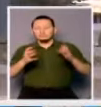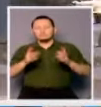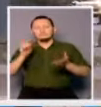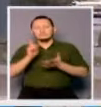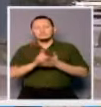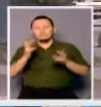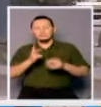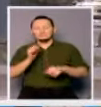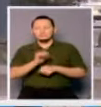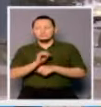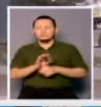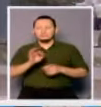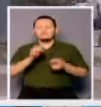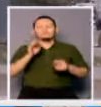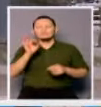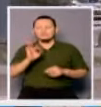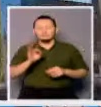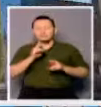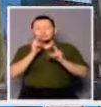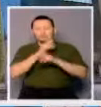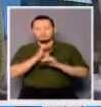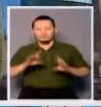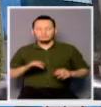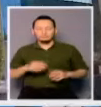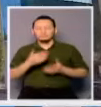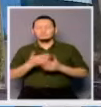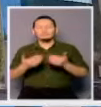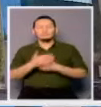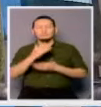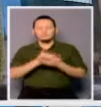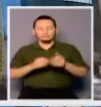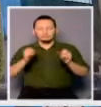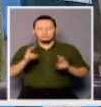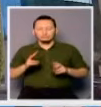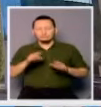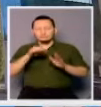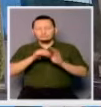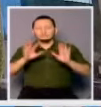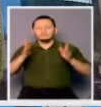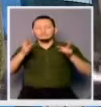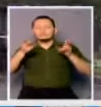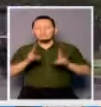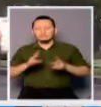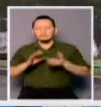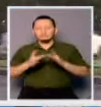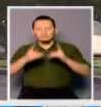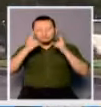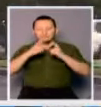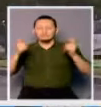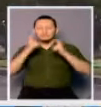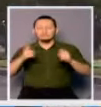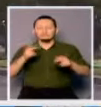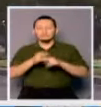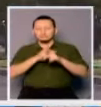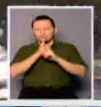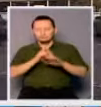түрде бұғатталады деген сөз емес екенін жеткізді. Сондай-ақ жаңа ереже табиғи не техногенді апаттар кезінде халықты хабардар етуге кедергі